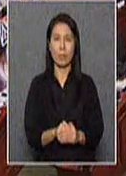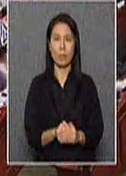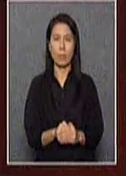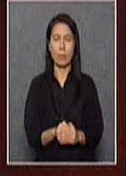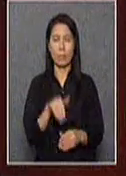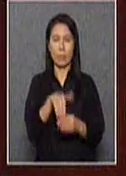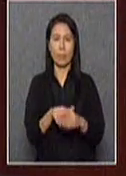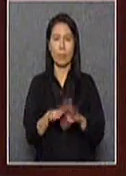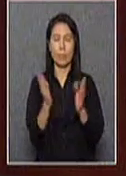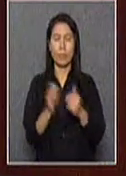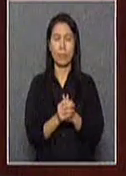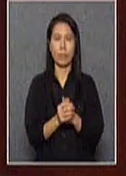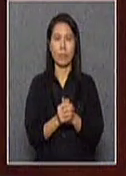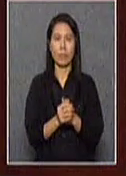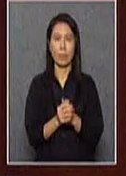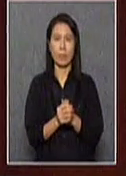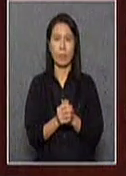開始表決。